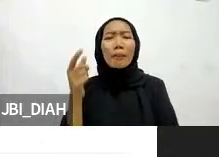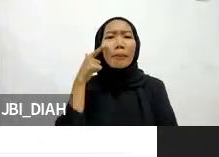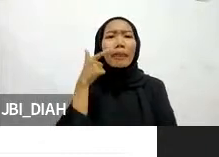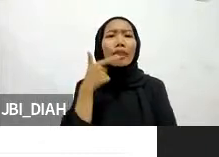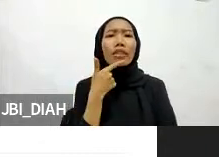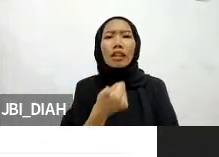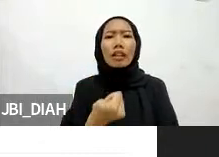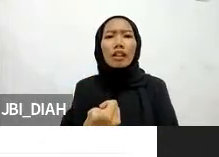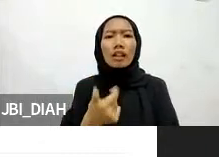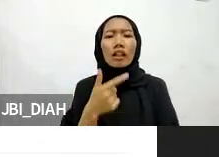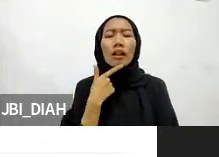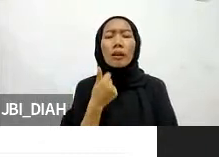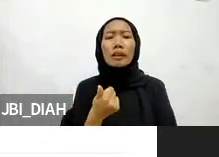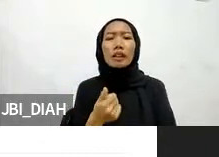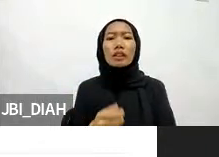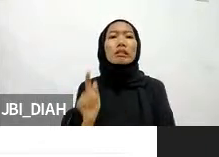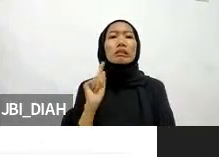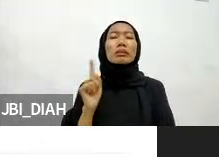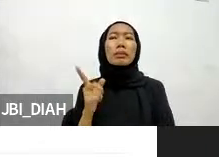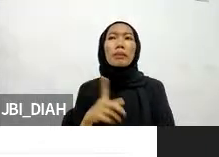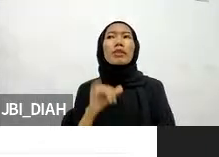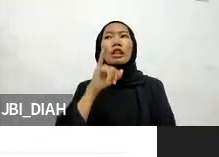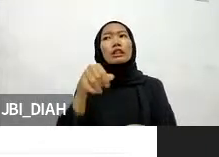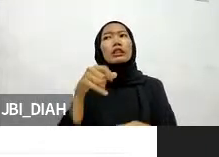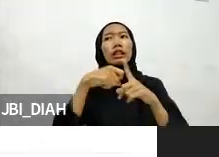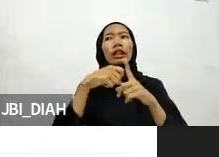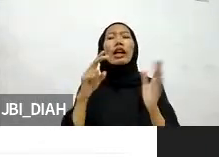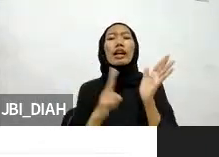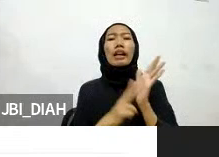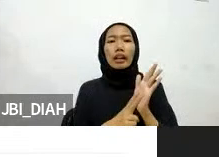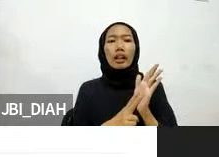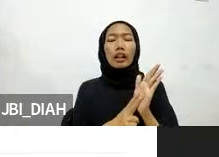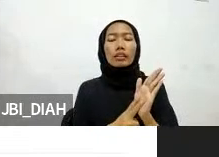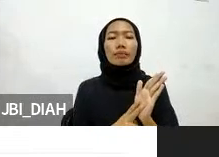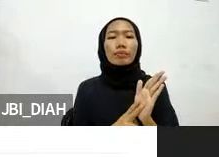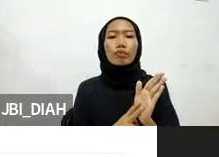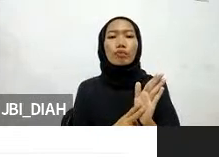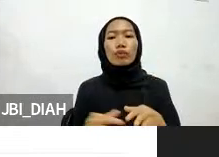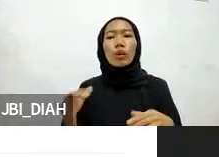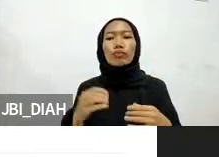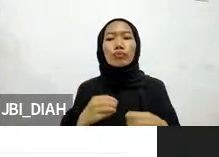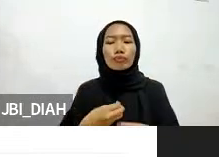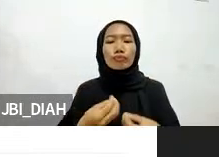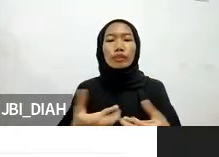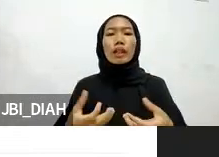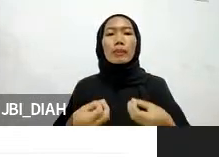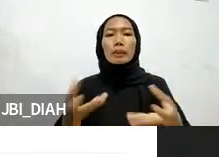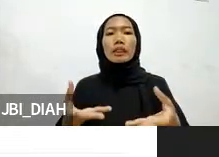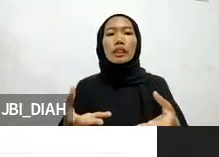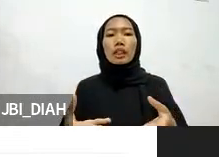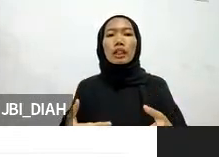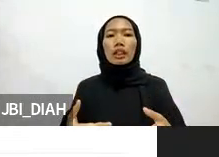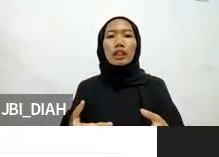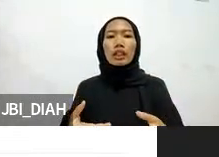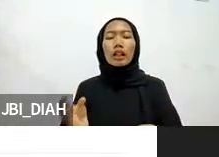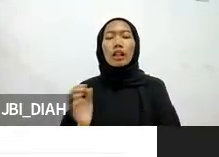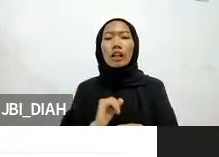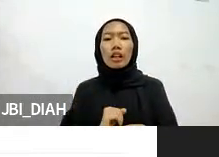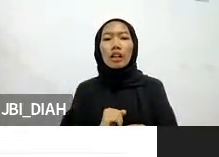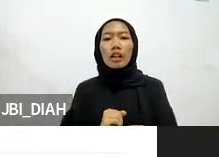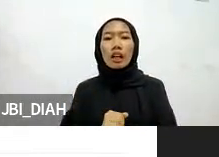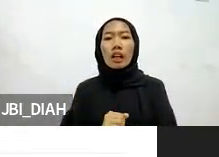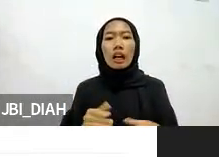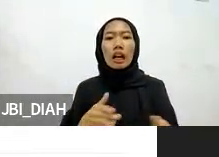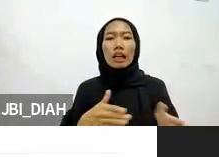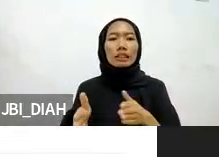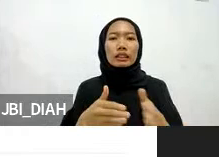terbatas di pemberian akses layanan kesehatan, baik itu promotif, preventif, kuratif, ataupun rehabilitatif yang nanti